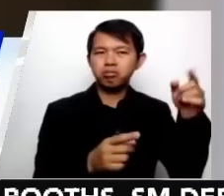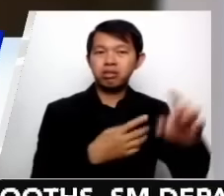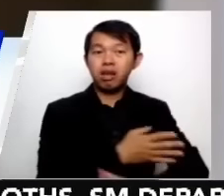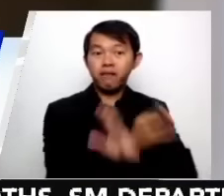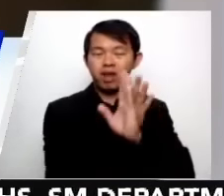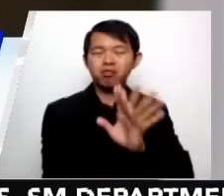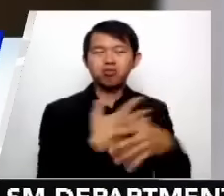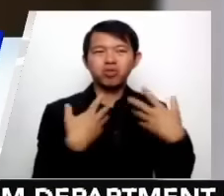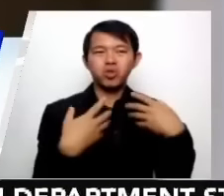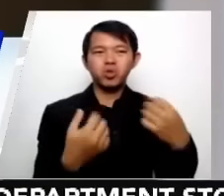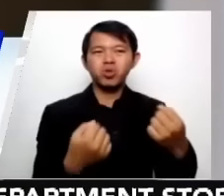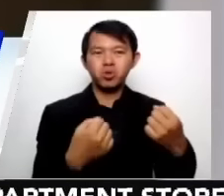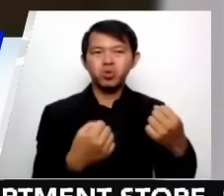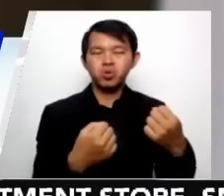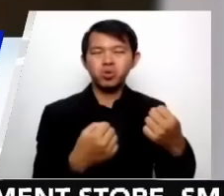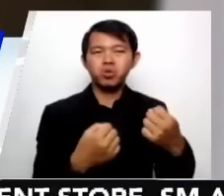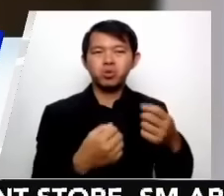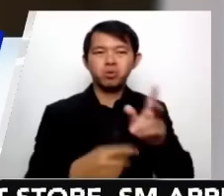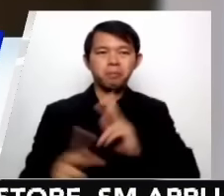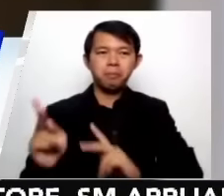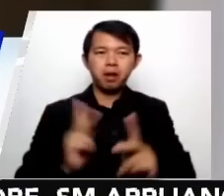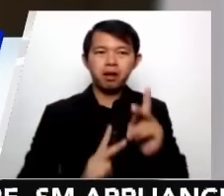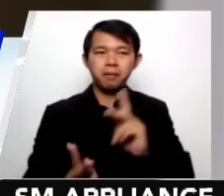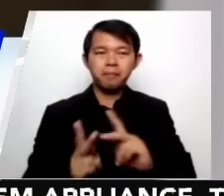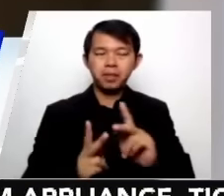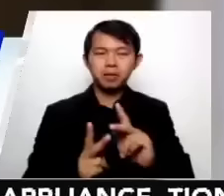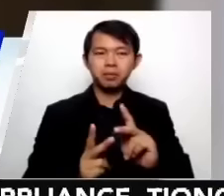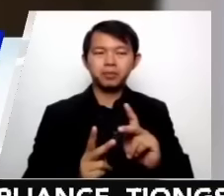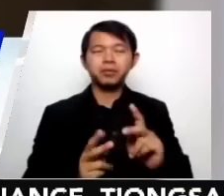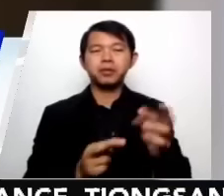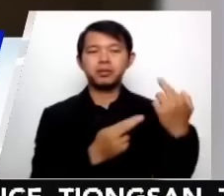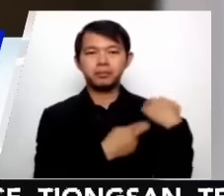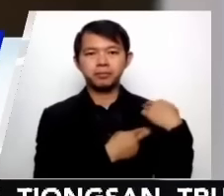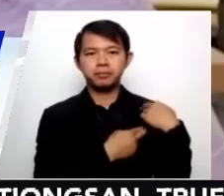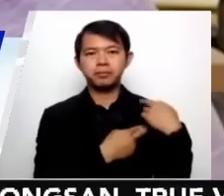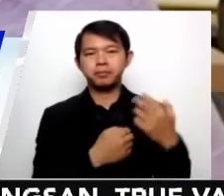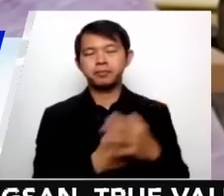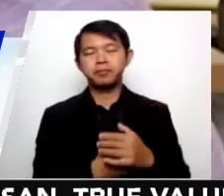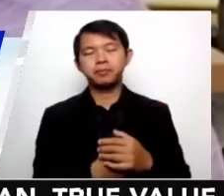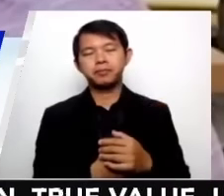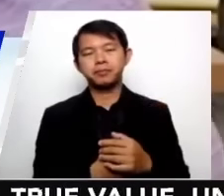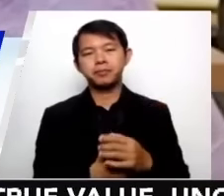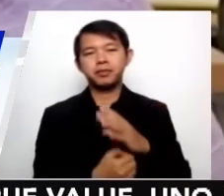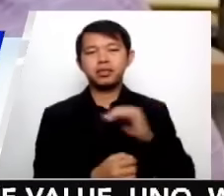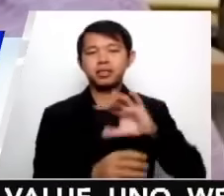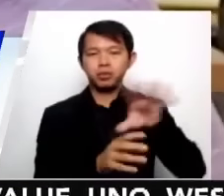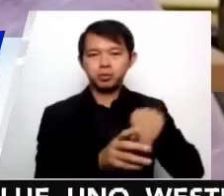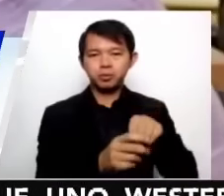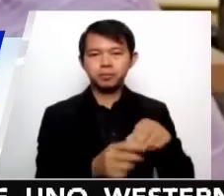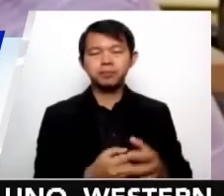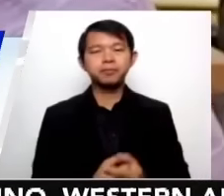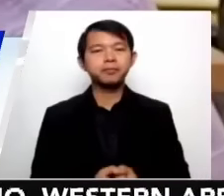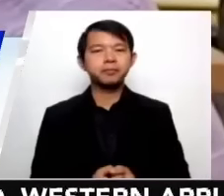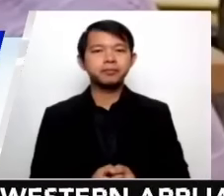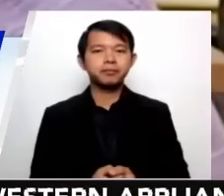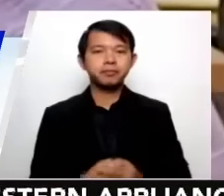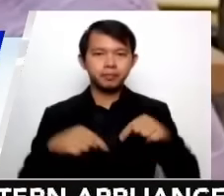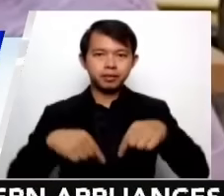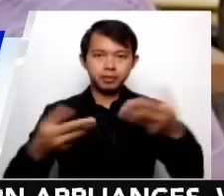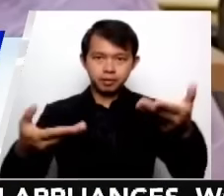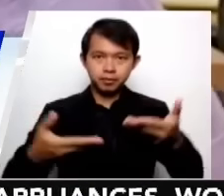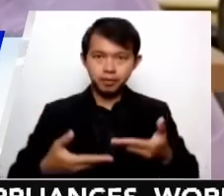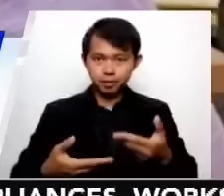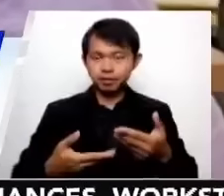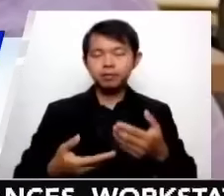kapangyarihan ng mga taong binabangga at mababangga at tatamaan. This is a welcome first step